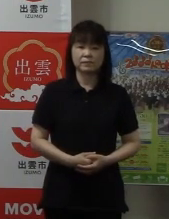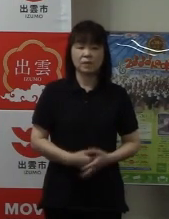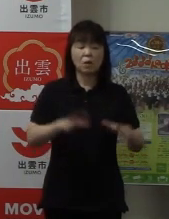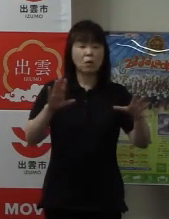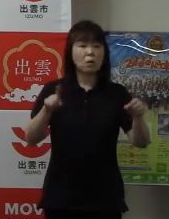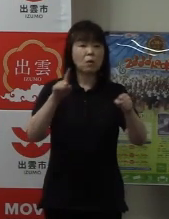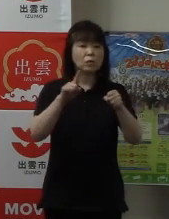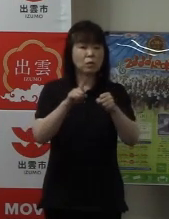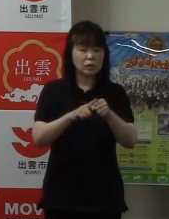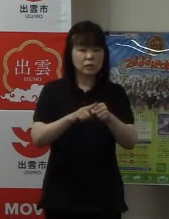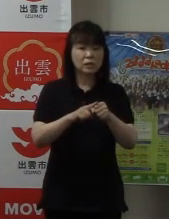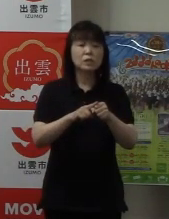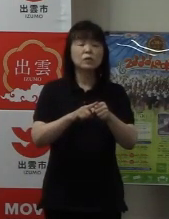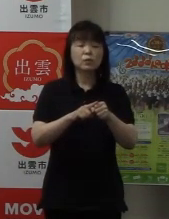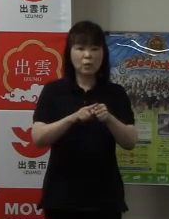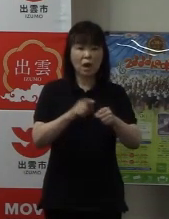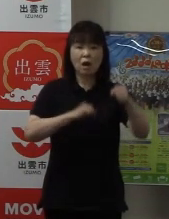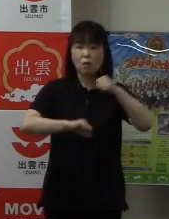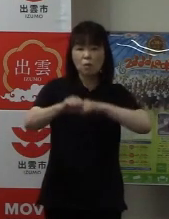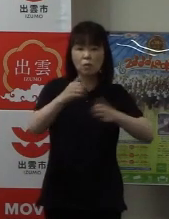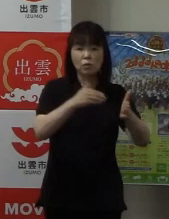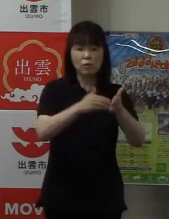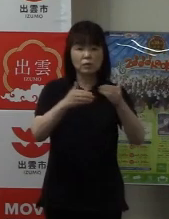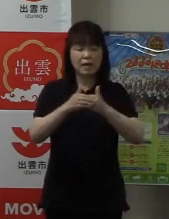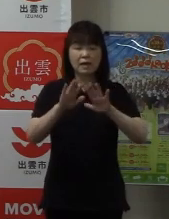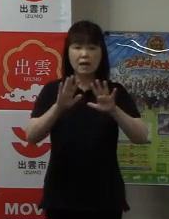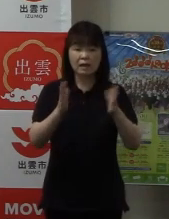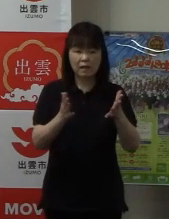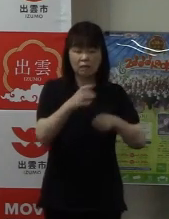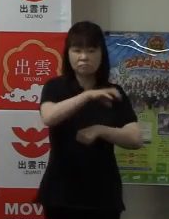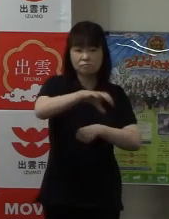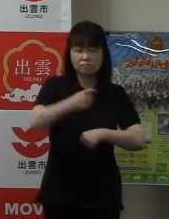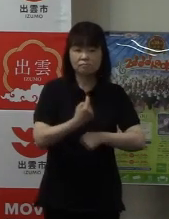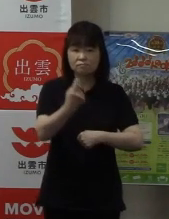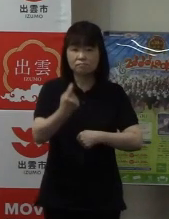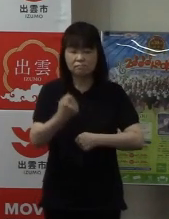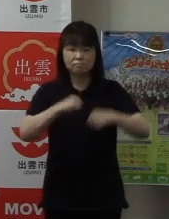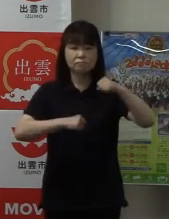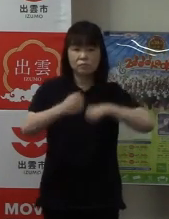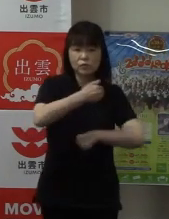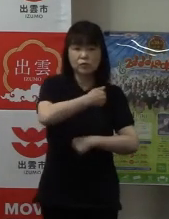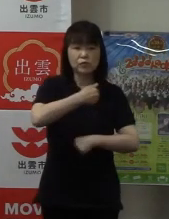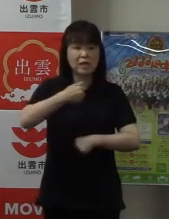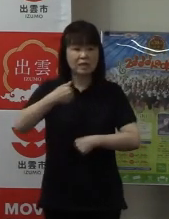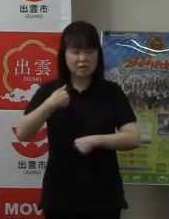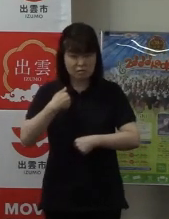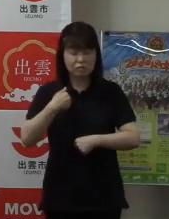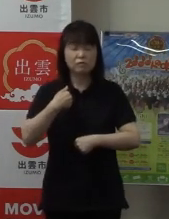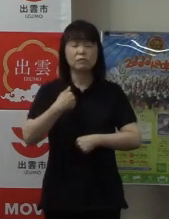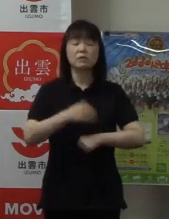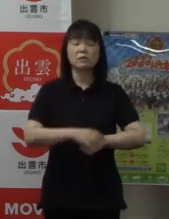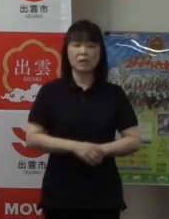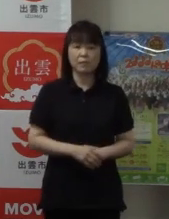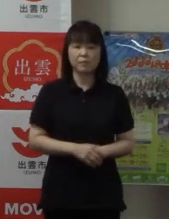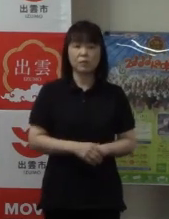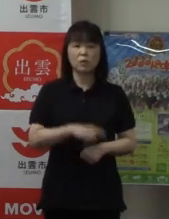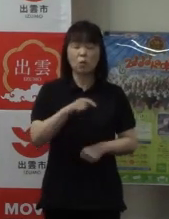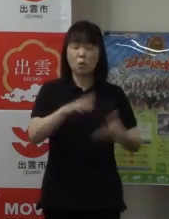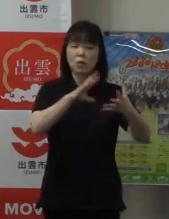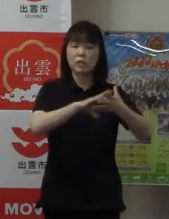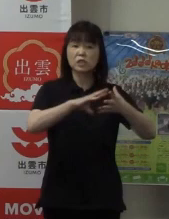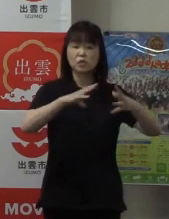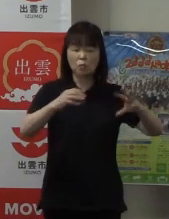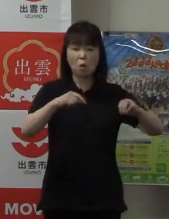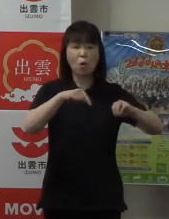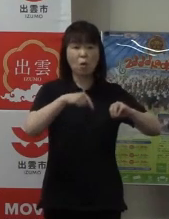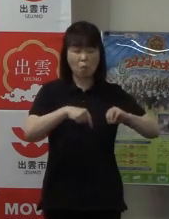今年は全国的に行動制限のないお盆を迎えたところでありまして、この出雲もです